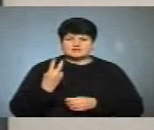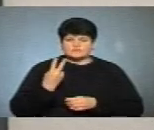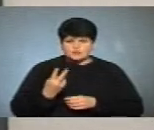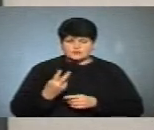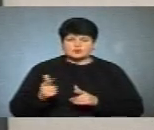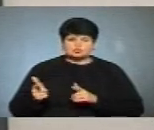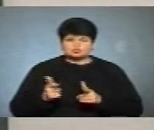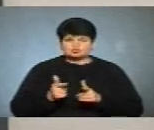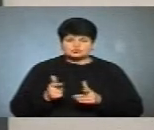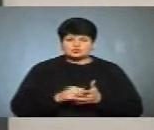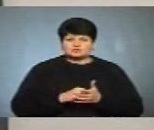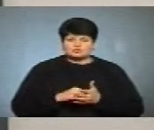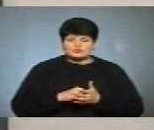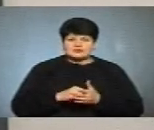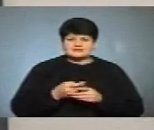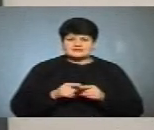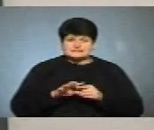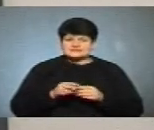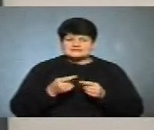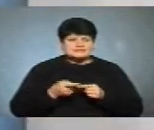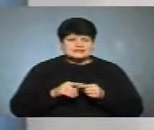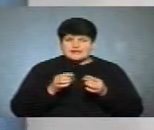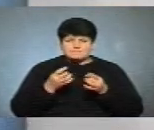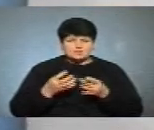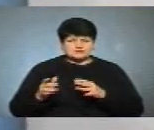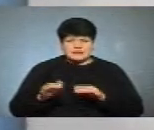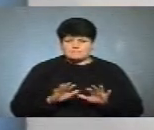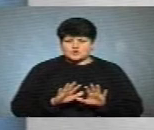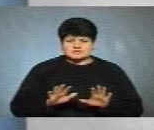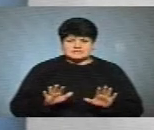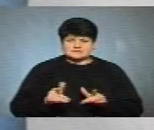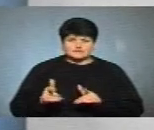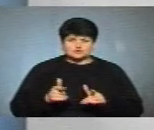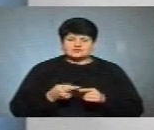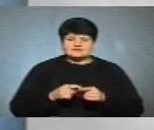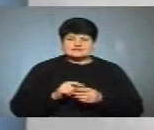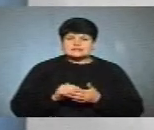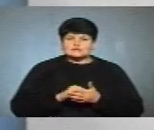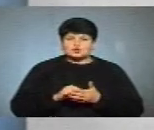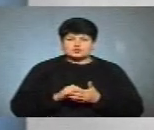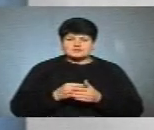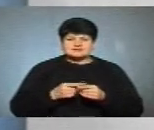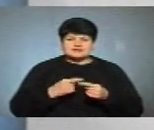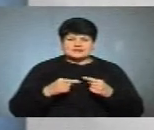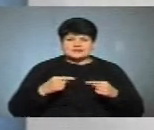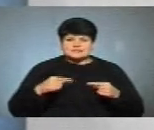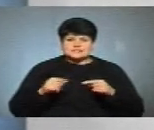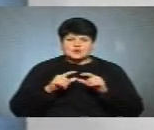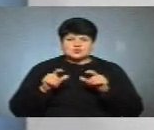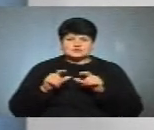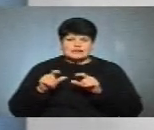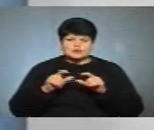Готуються документи цих всіх. Це не є такий простий процес підготовка цих документів. Це є різні установи,